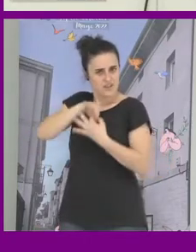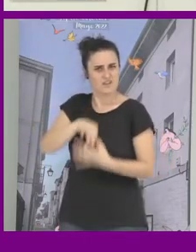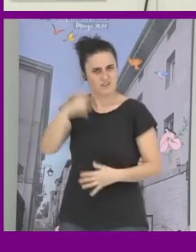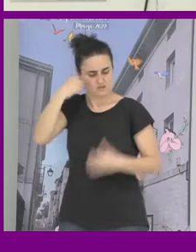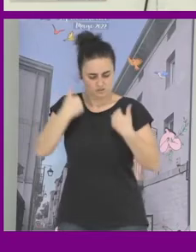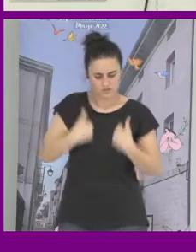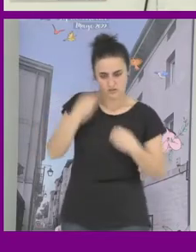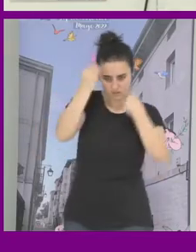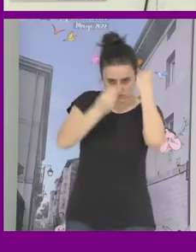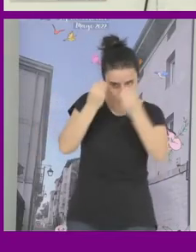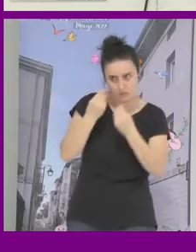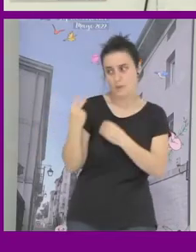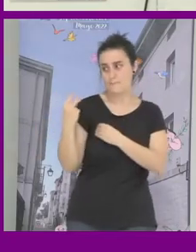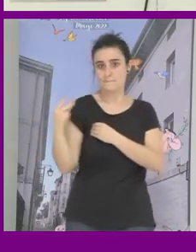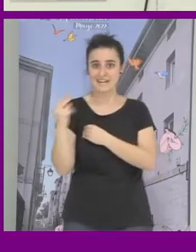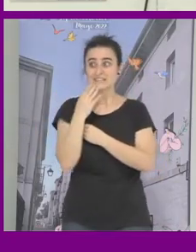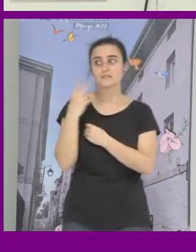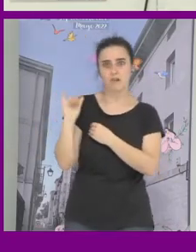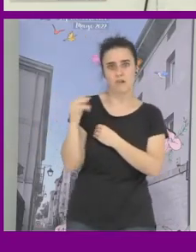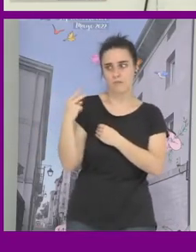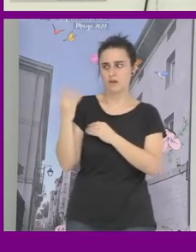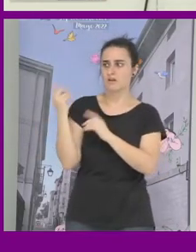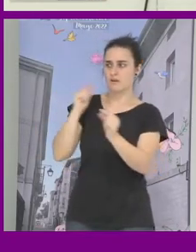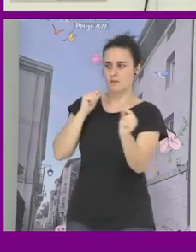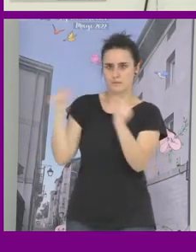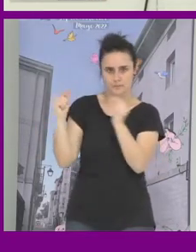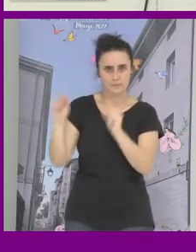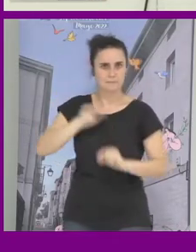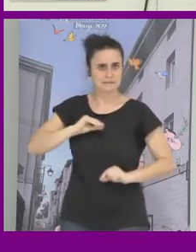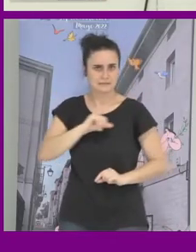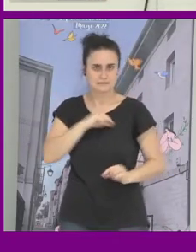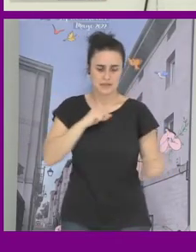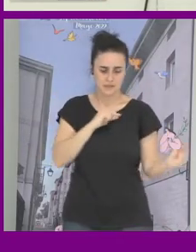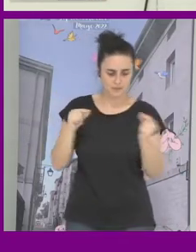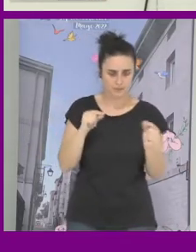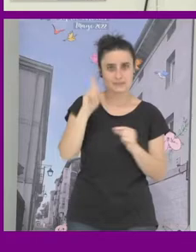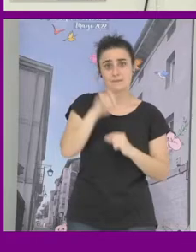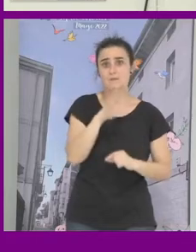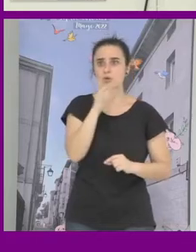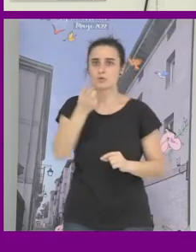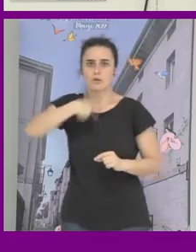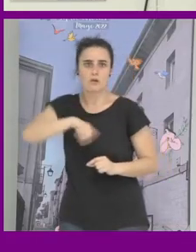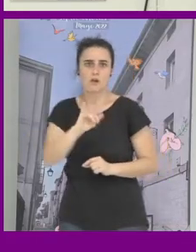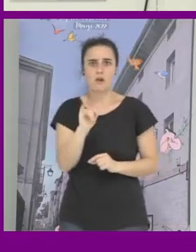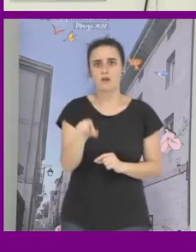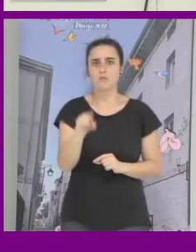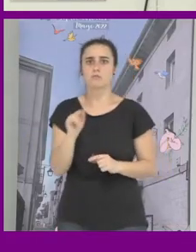gure bikotekidearekin baldin badago asko eztabaidatzen dugu, eta hasieratik, ba, bueno, badaukagu aukera hori, ez? Ba,